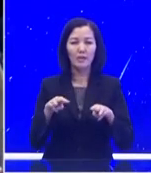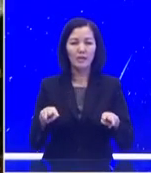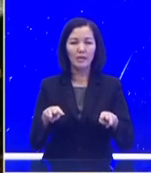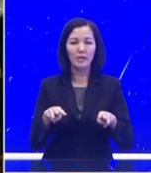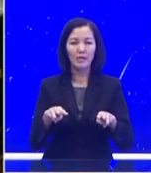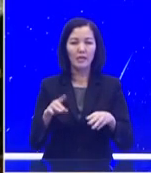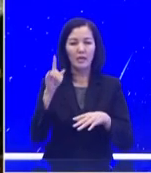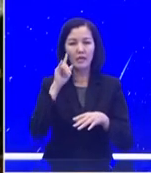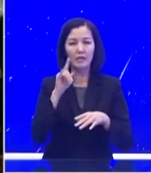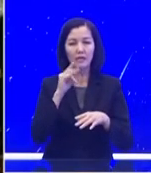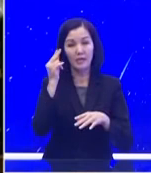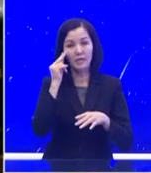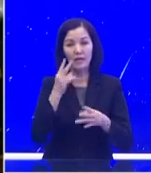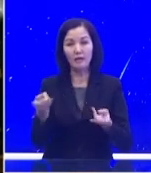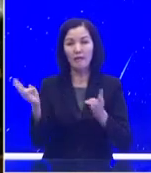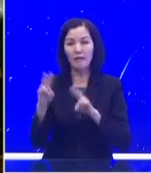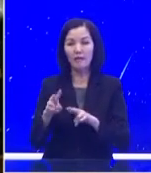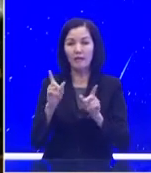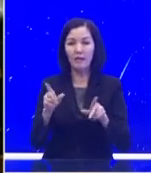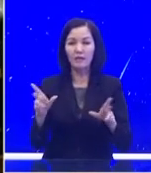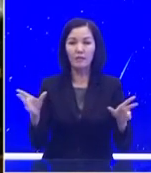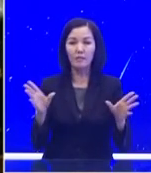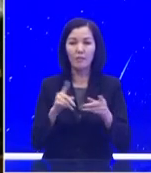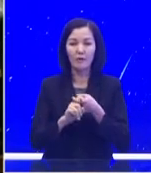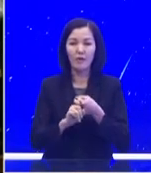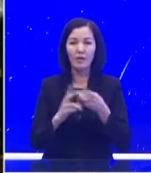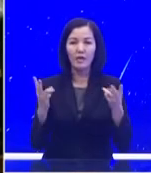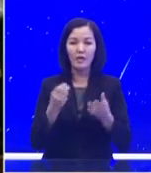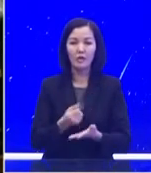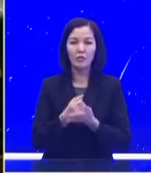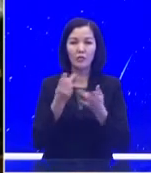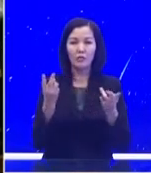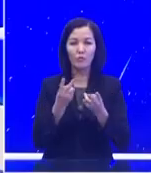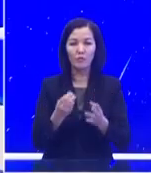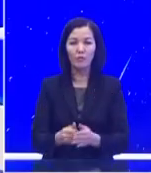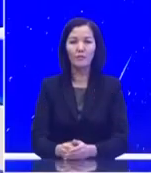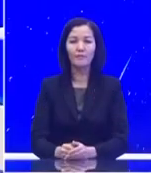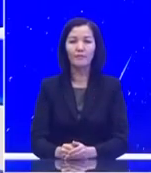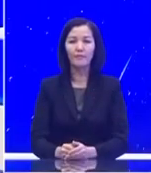қалған қазақстандықтармен тығыз байланыста болып, қажетті қолдау көрсетсін.